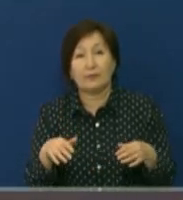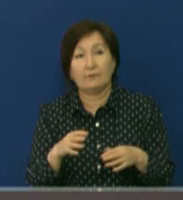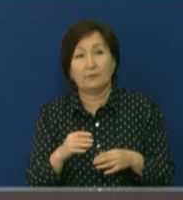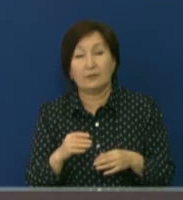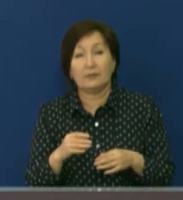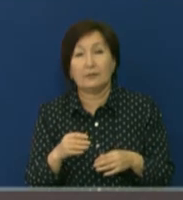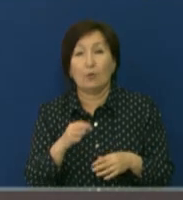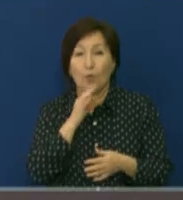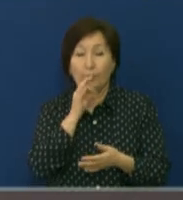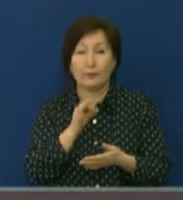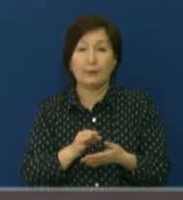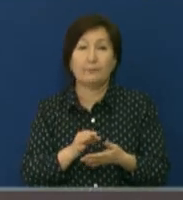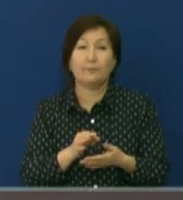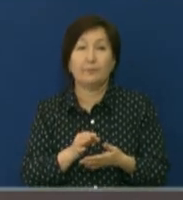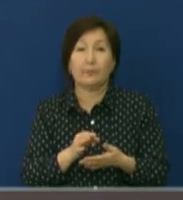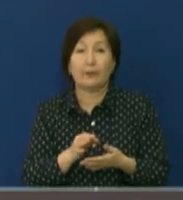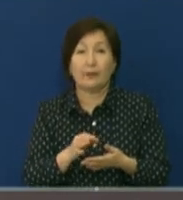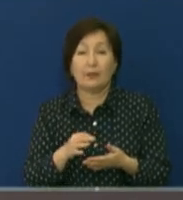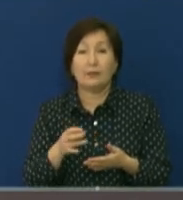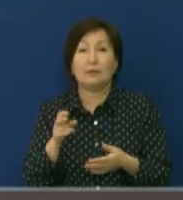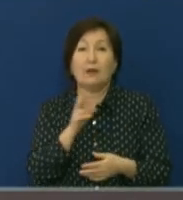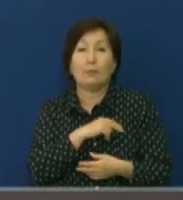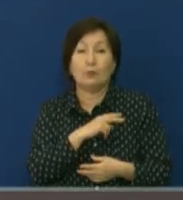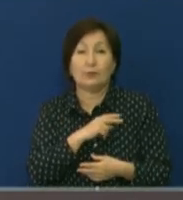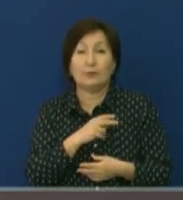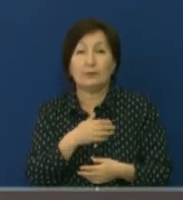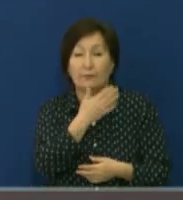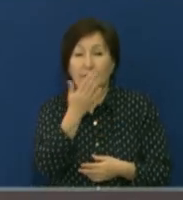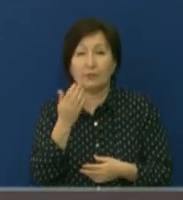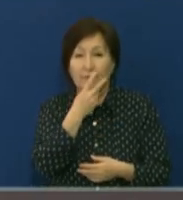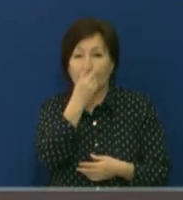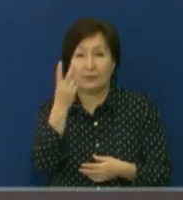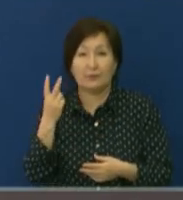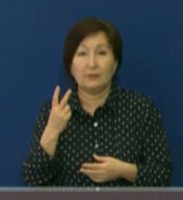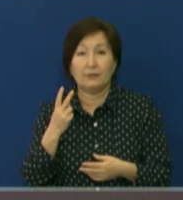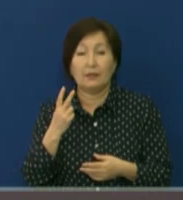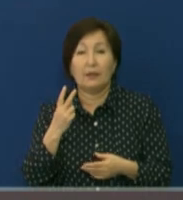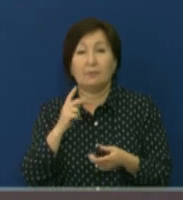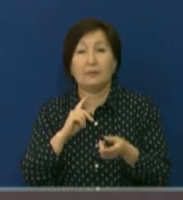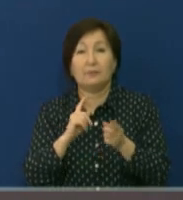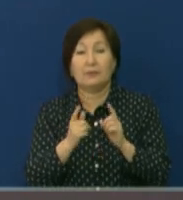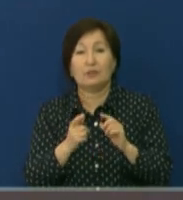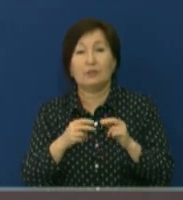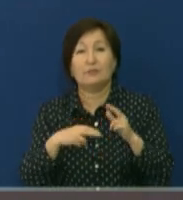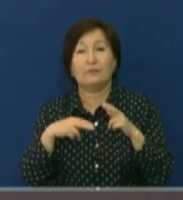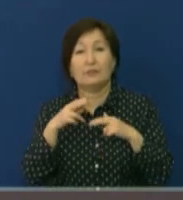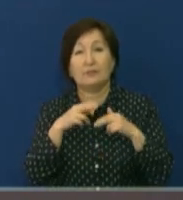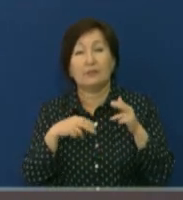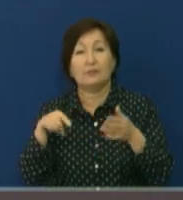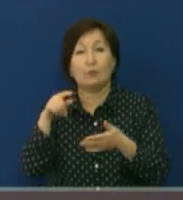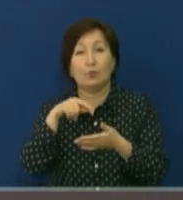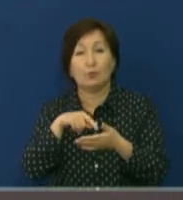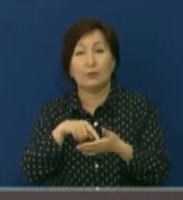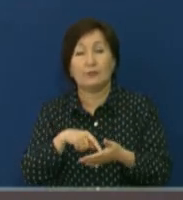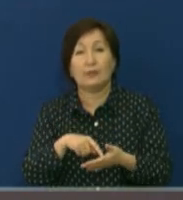опытом работаю и ваше видение выстроить в городе то что